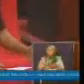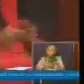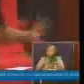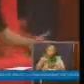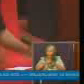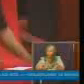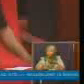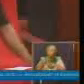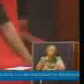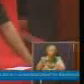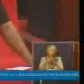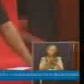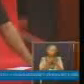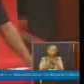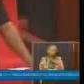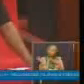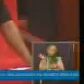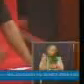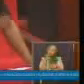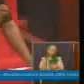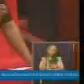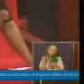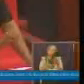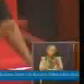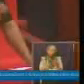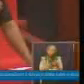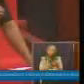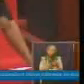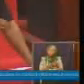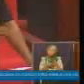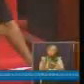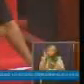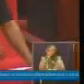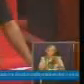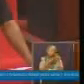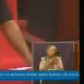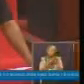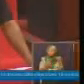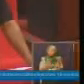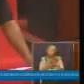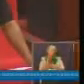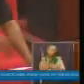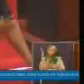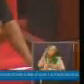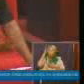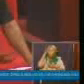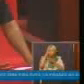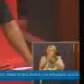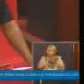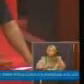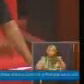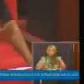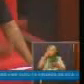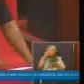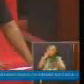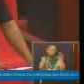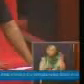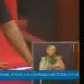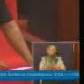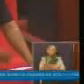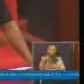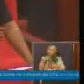haitoshi, tusubiri tutafute sababu nyingine. Wakajua ya hati ndio itatosha kuwatoa. Walipozingatia vile wakijua